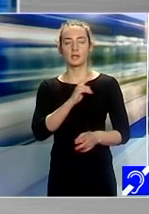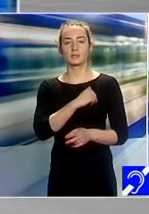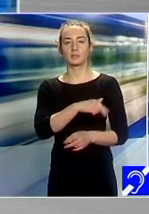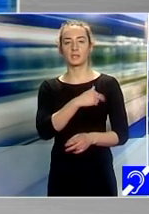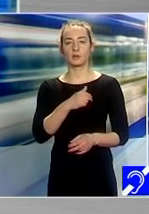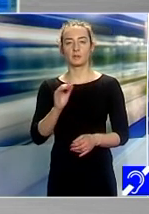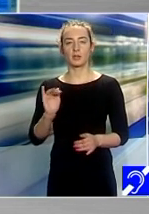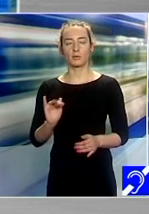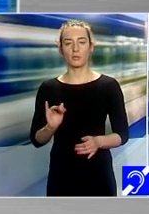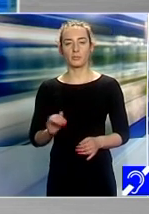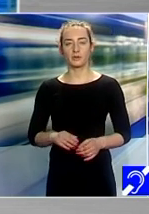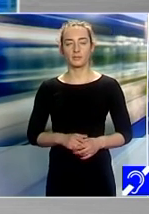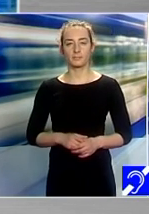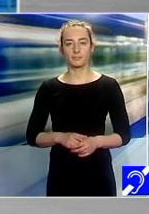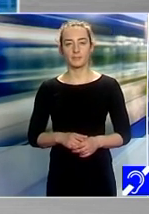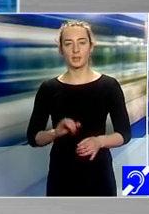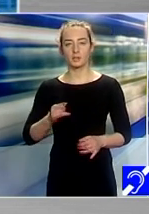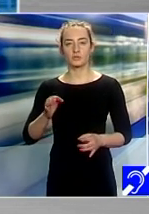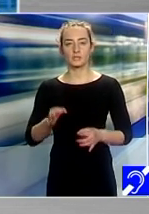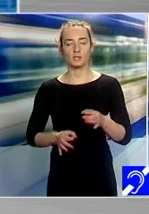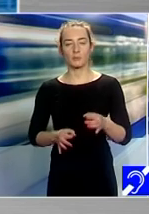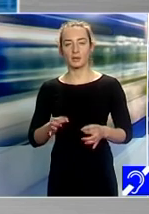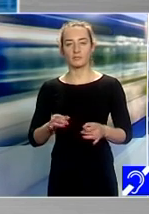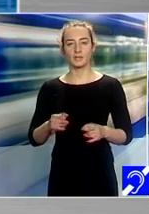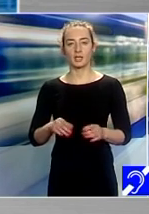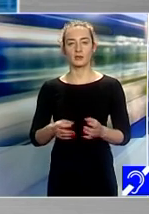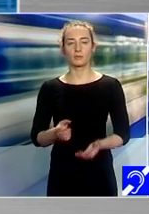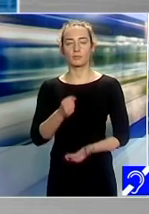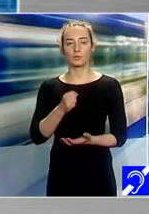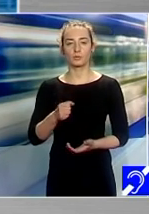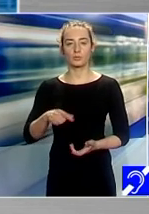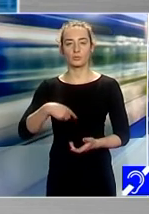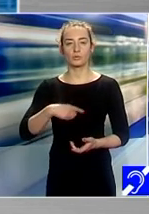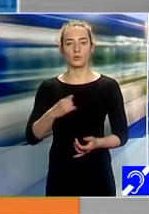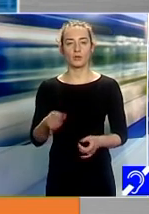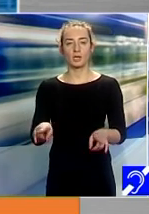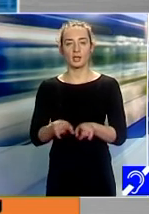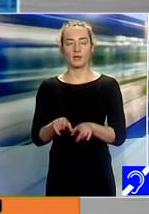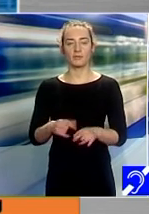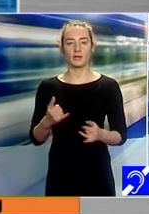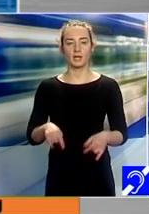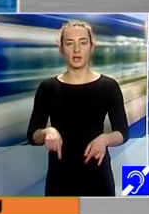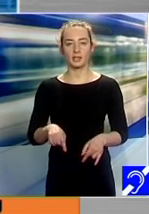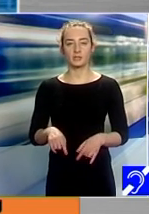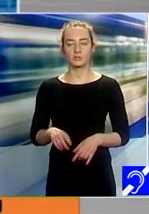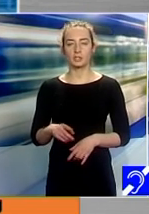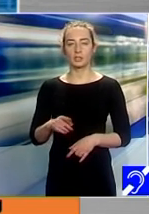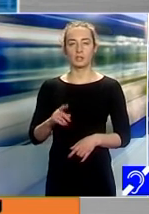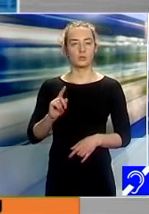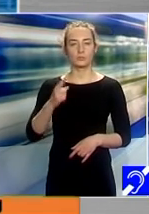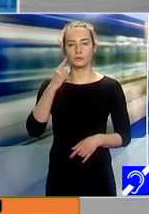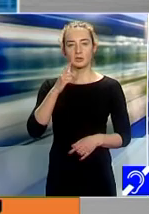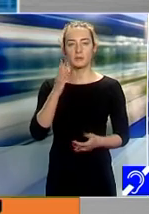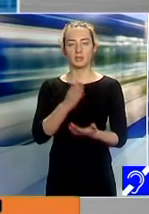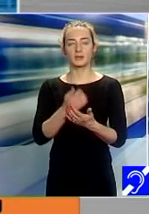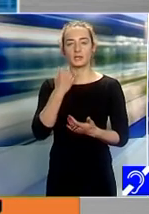Alexandrescu deja s-au planificat niște fonduri și noi gândim la fel aici. Acum o să vedem exact ce este. Nu știu exact când, cum și